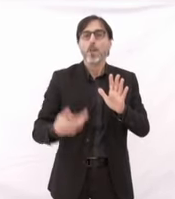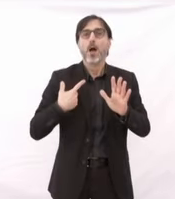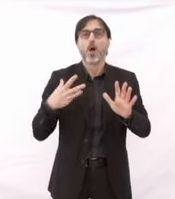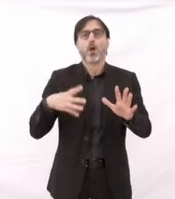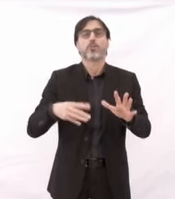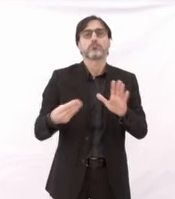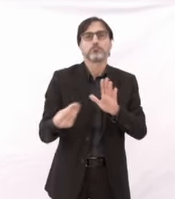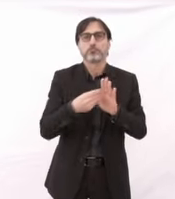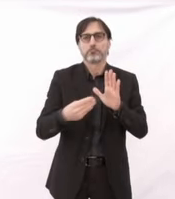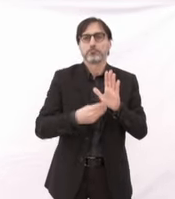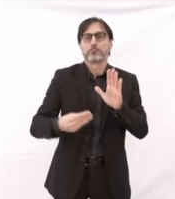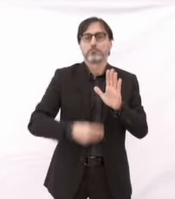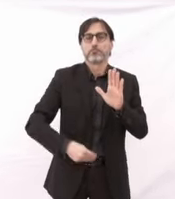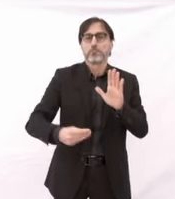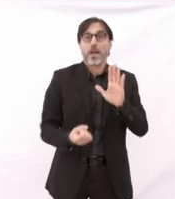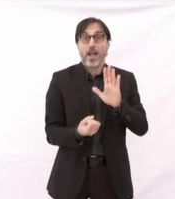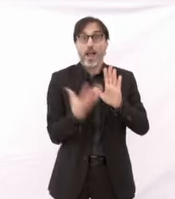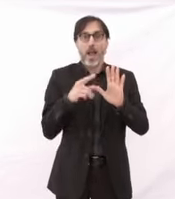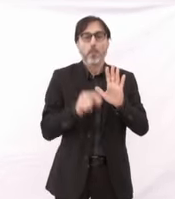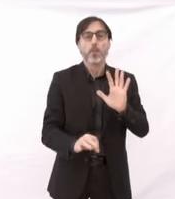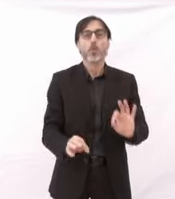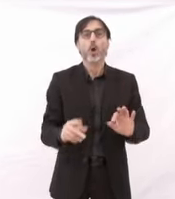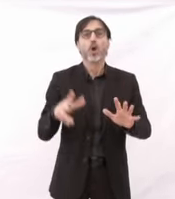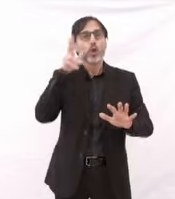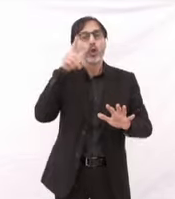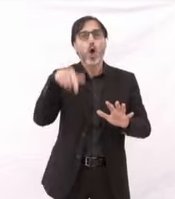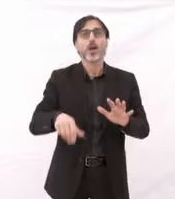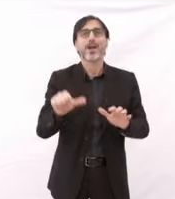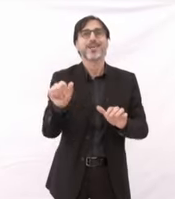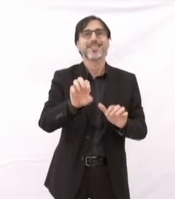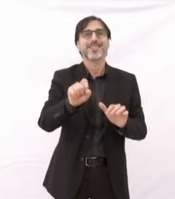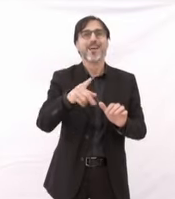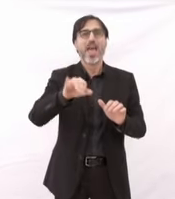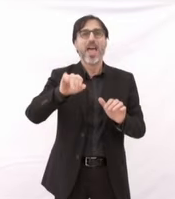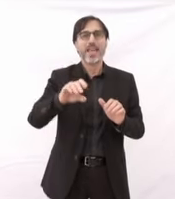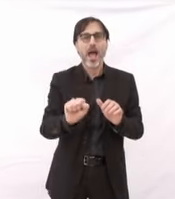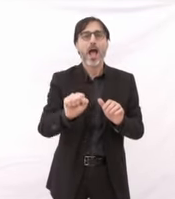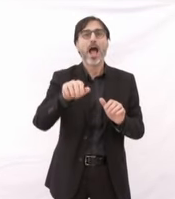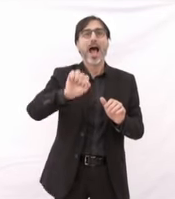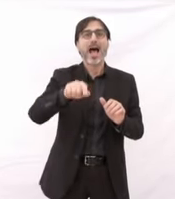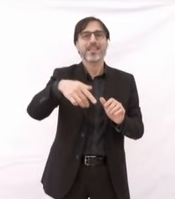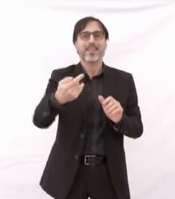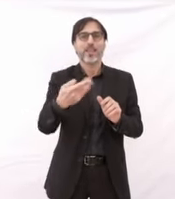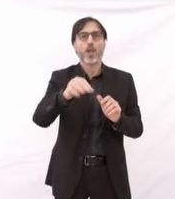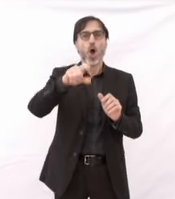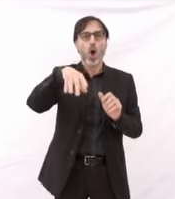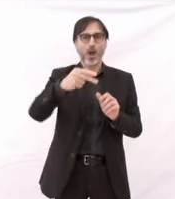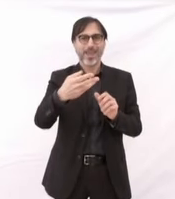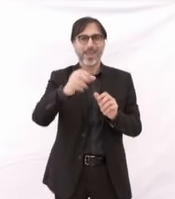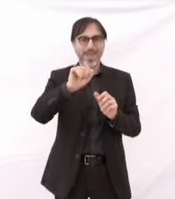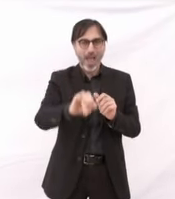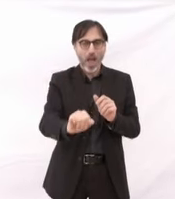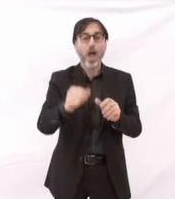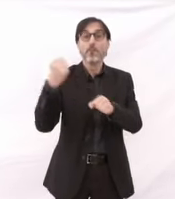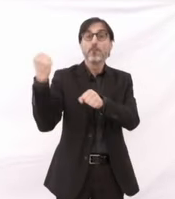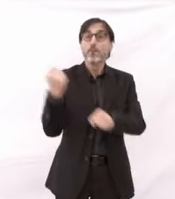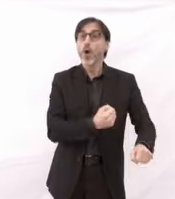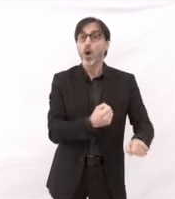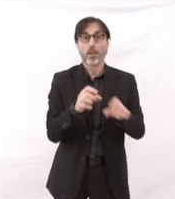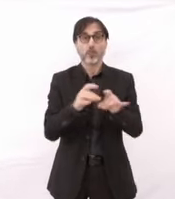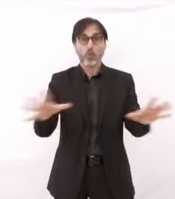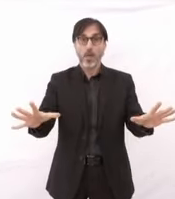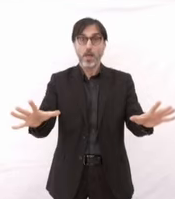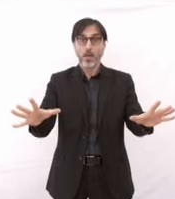via composto e creato. Questa donna è Saveria Antiochia, la vogliamo ricordare, è stata tra le fondatrici di